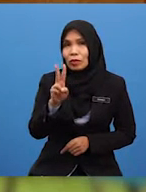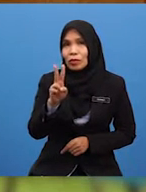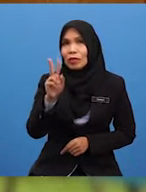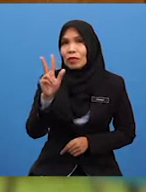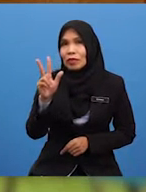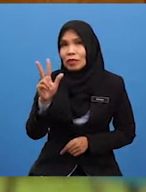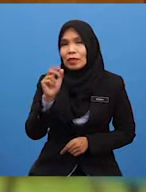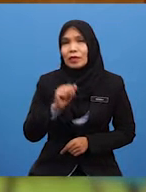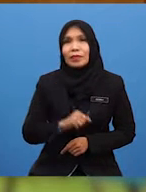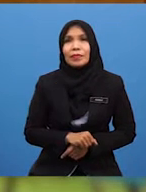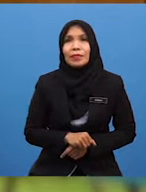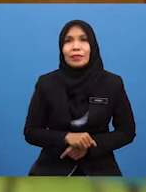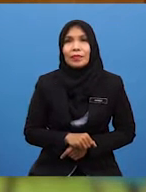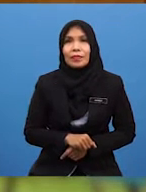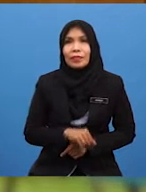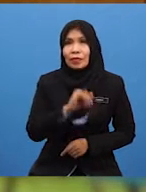L.123.